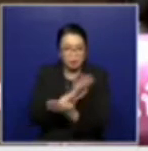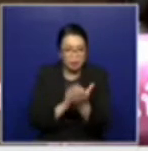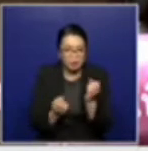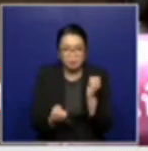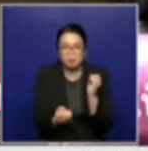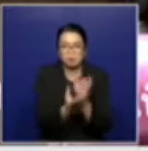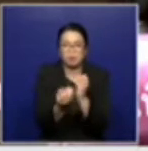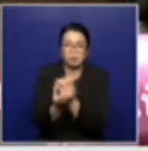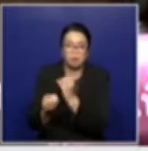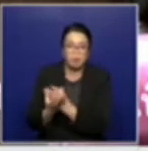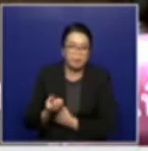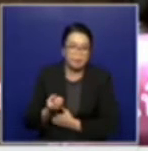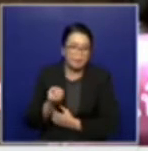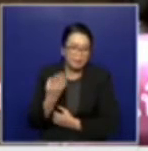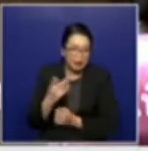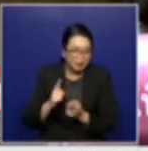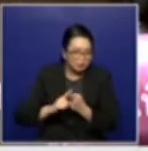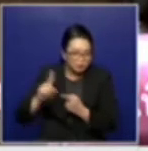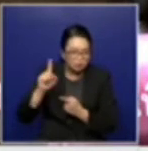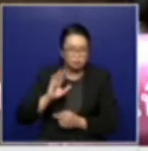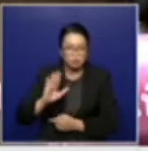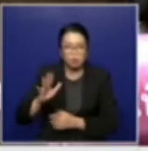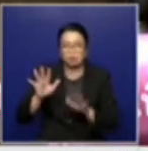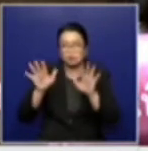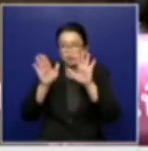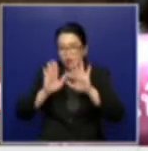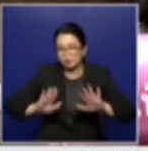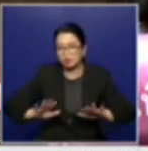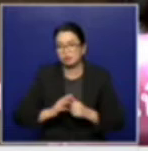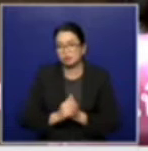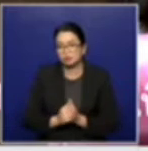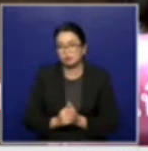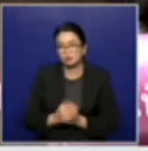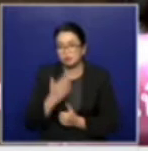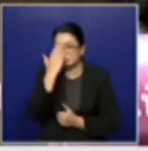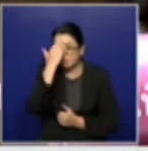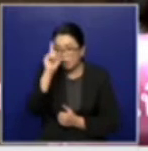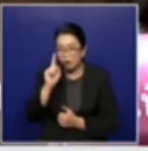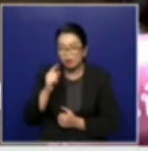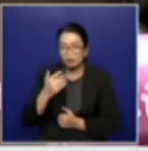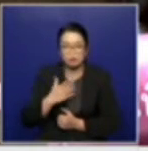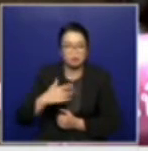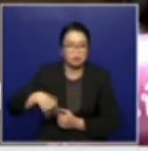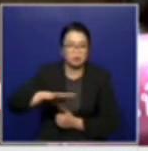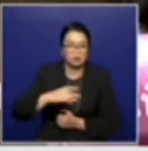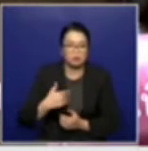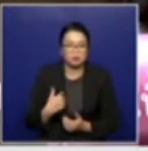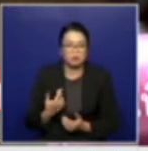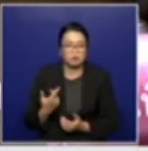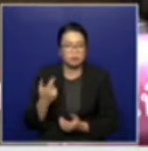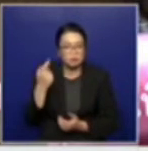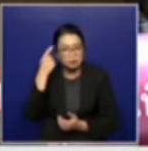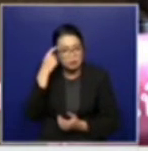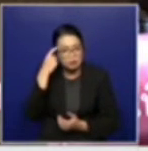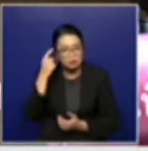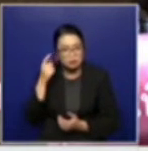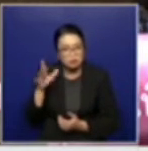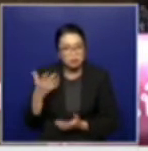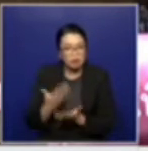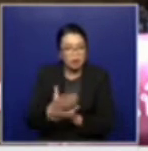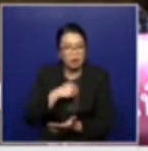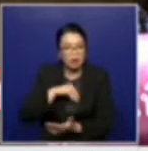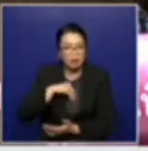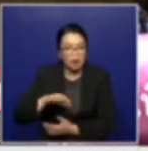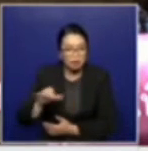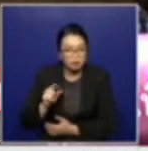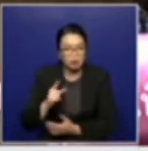บมากที่สุดในภูมิภาคอาเซียนเนื่องจากว่าเราเป็นประเทศที่พึ่งพาการส่งออกในสัดส่วน 70%